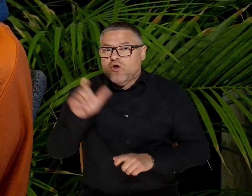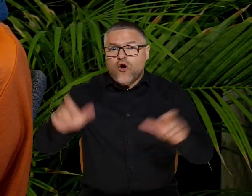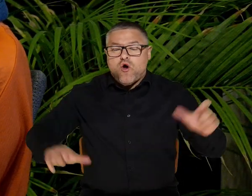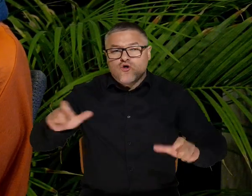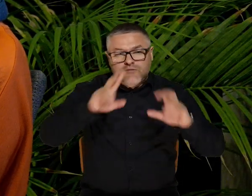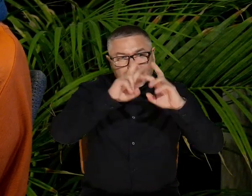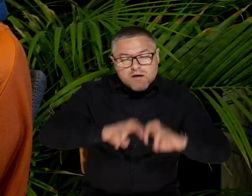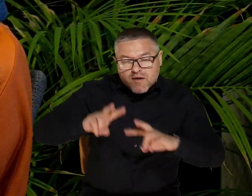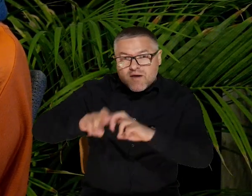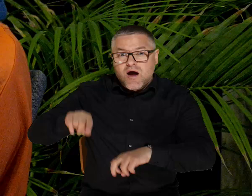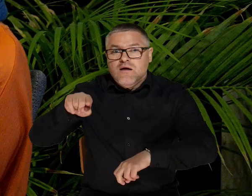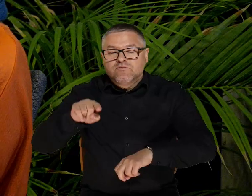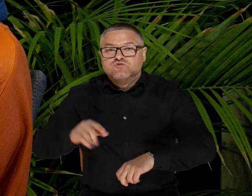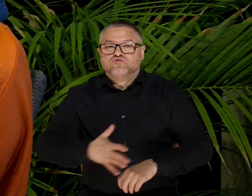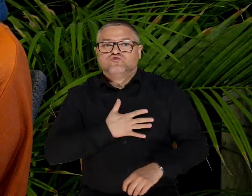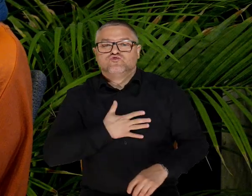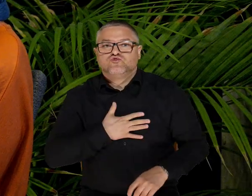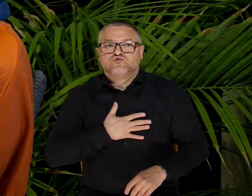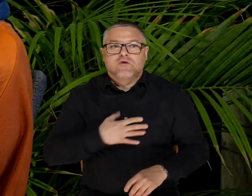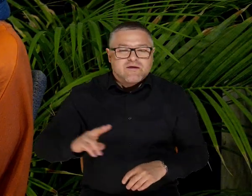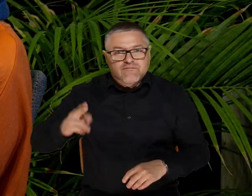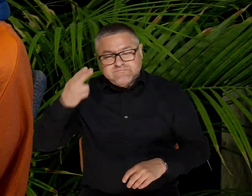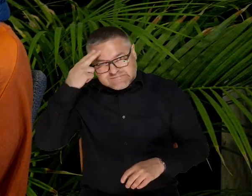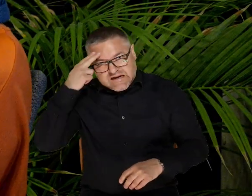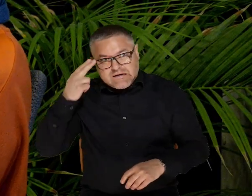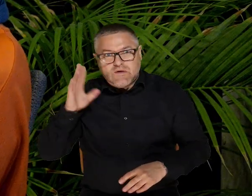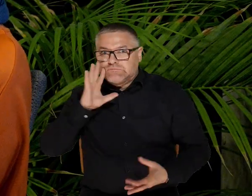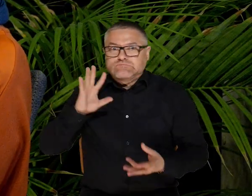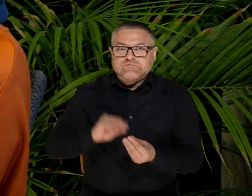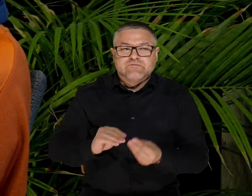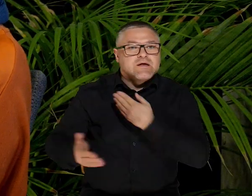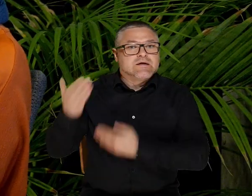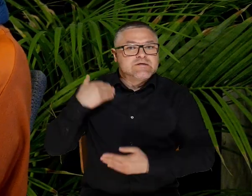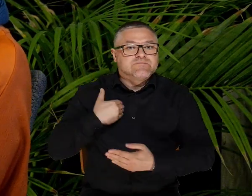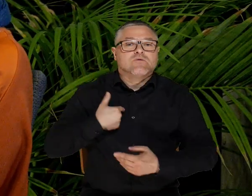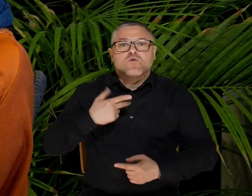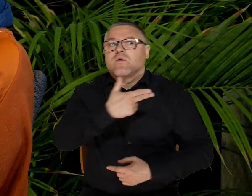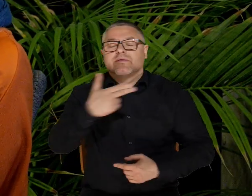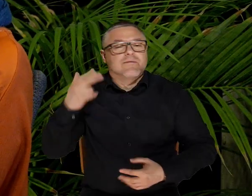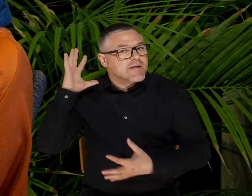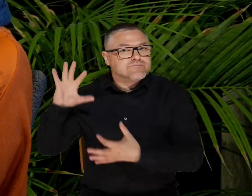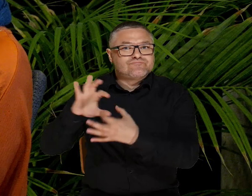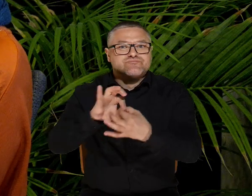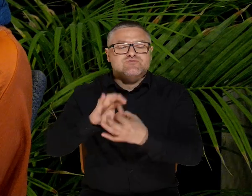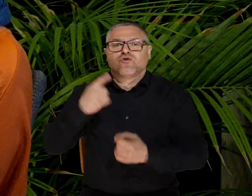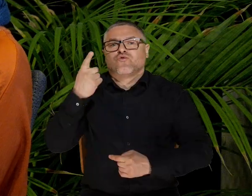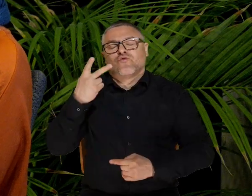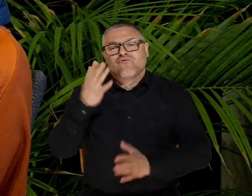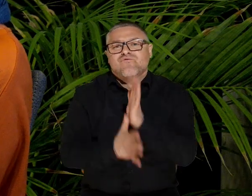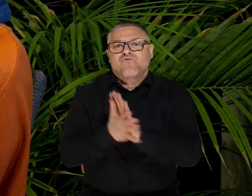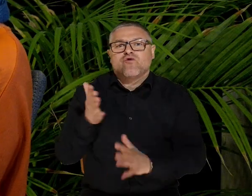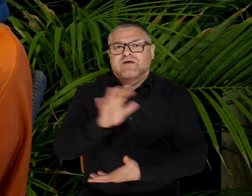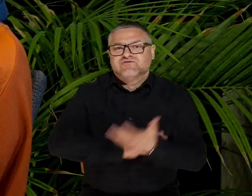badanych odczuwa wtórny stres traumatyczny w odniesieniu do wydarzeń II wojny światowej. To jest